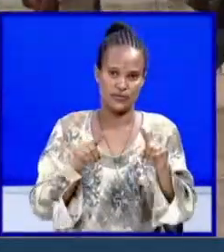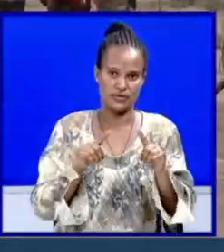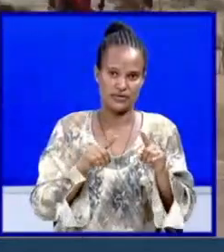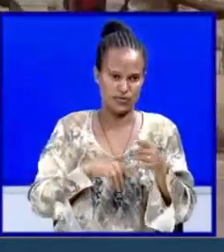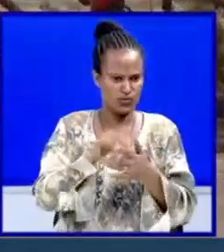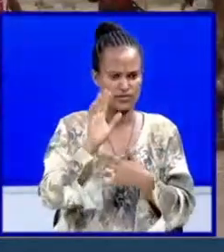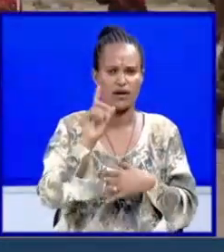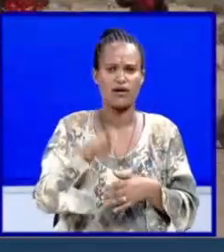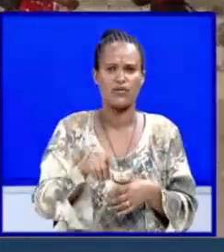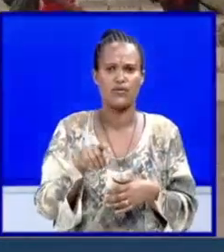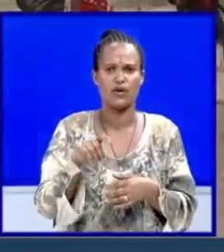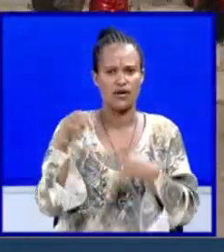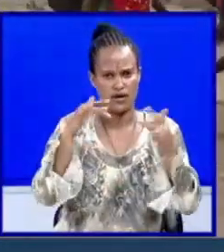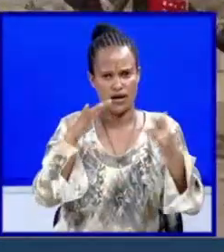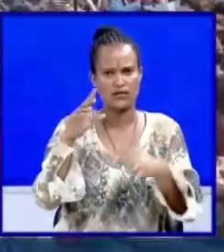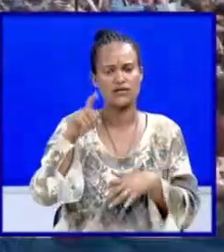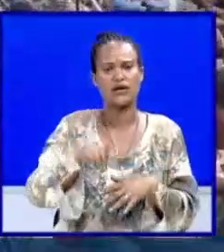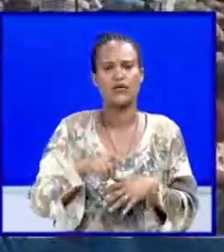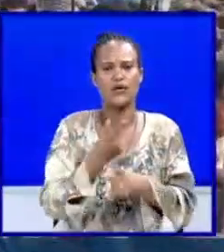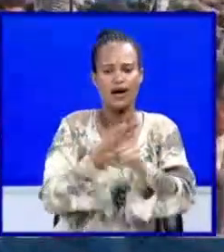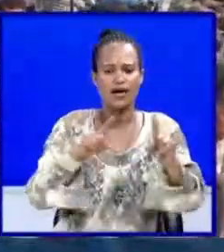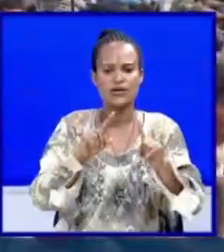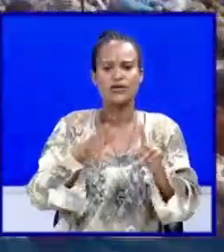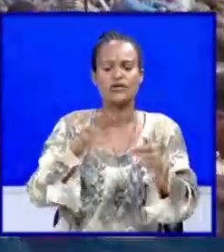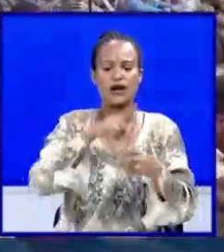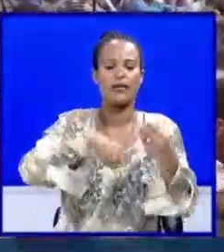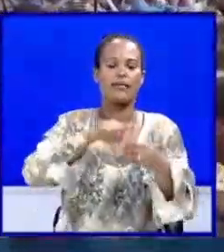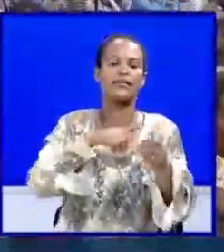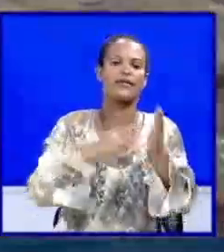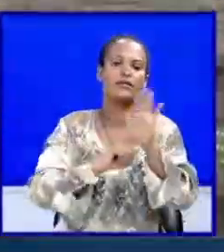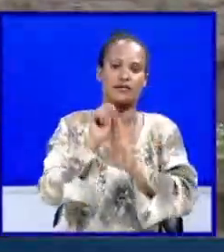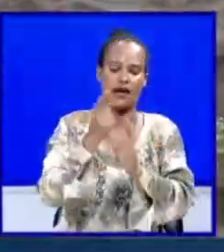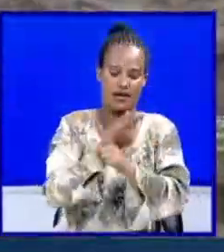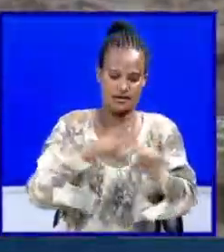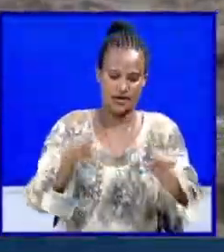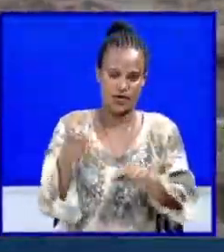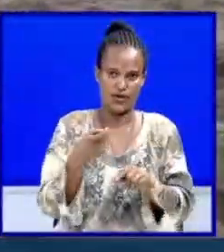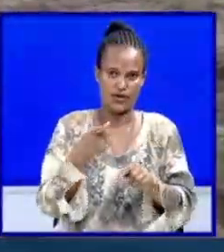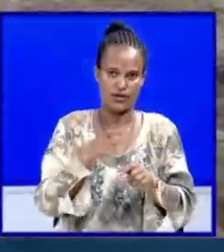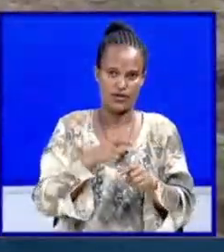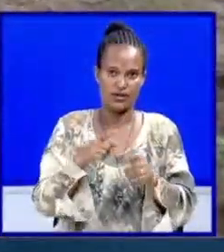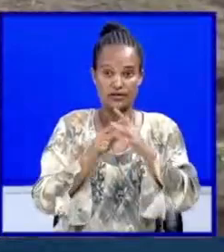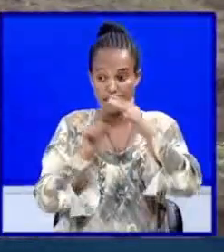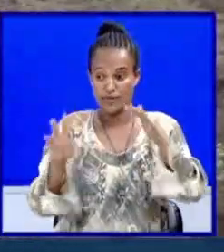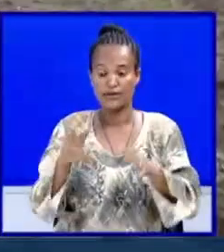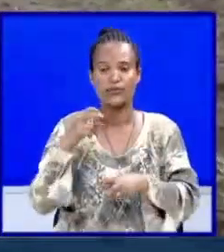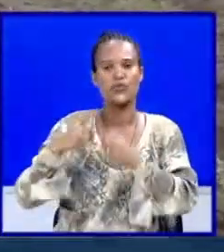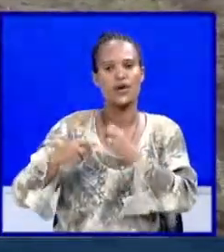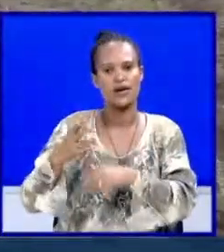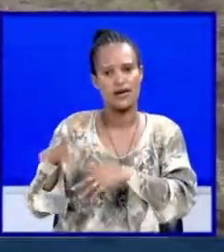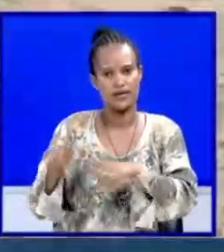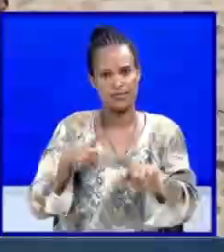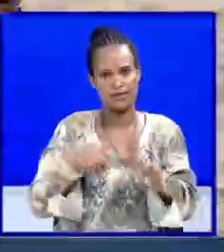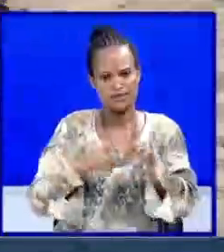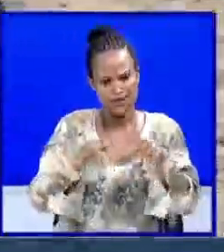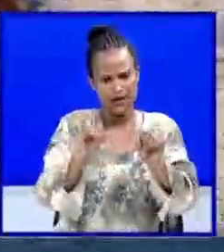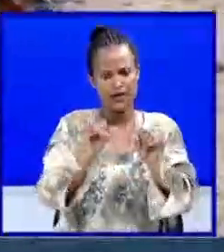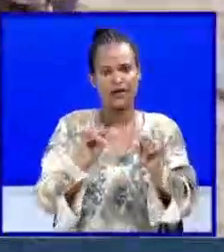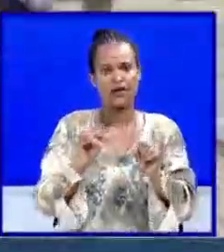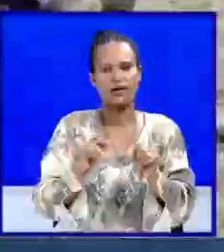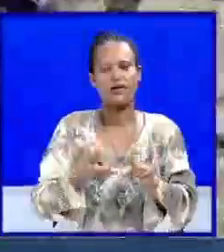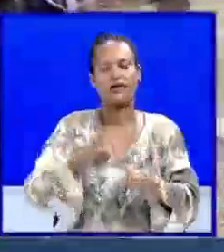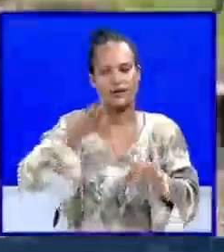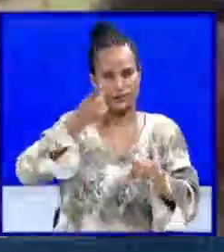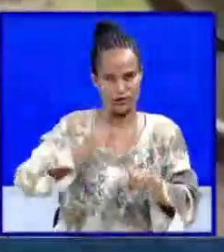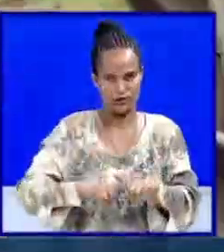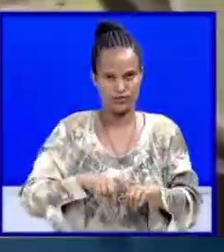ኣለዎ ቃለስ ኣለዎ ሓራ ዘይወፃ ከባቢታት ትግራይ ሓራ ኮይነን ዝተመዛበሉ ወገናት ድማ ብዘላቒ ናብ መረበቶም